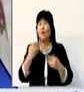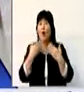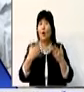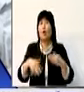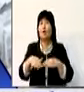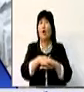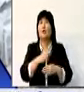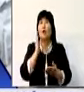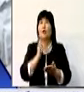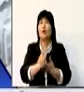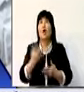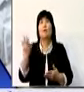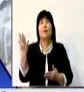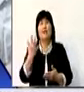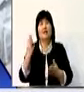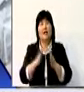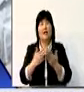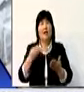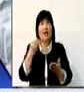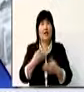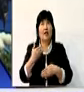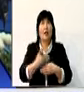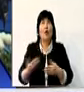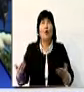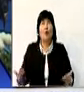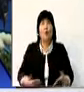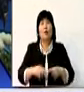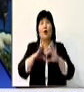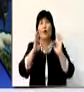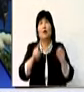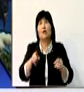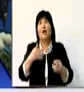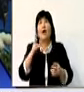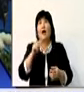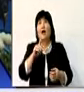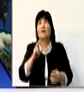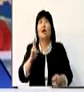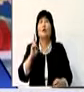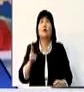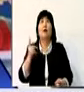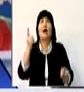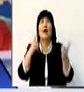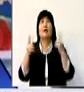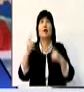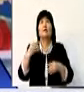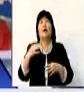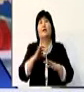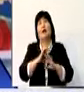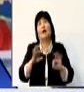қауымға жол тартқан 5-ші кітабы келелі кеште өмірімен өнерін ұштастырған Қазына Өзденбаеваның шығармашылық әлеуеті сөз